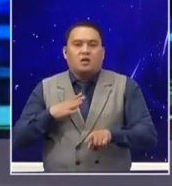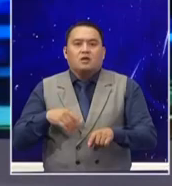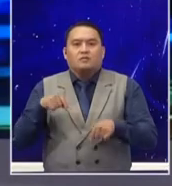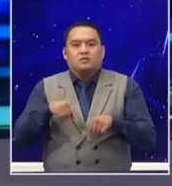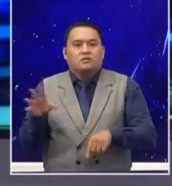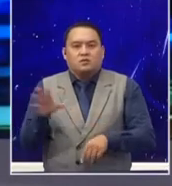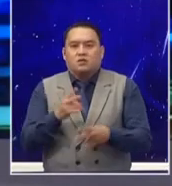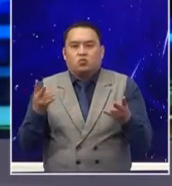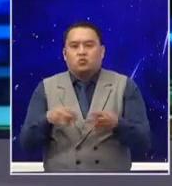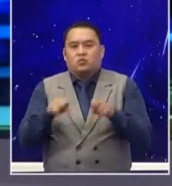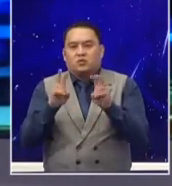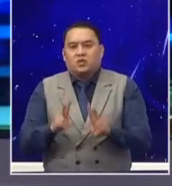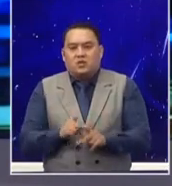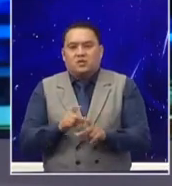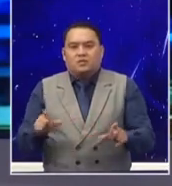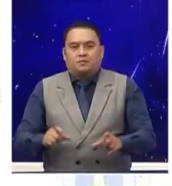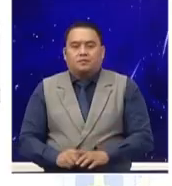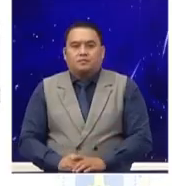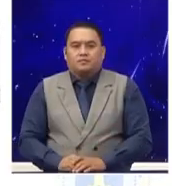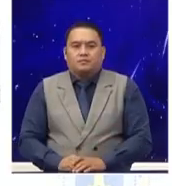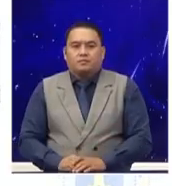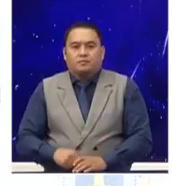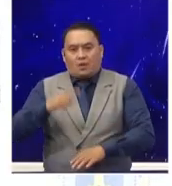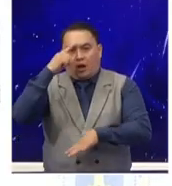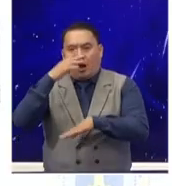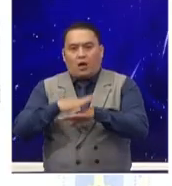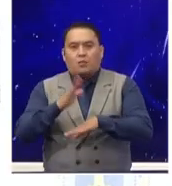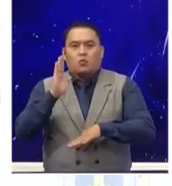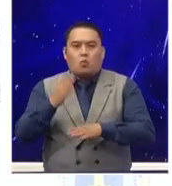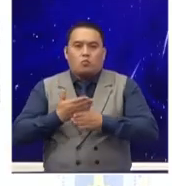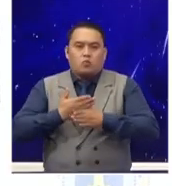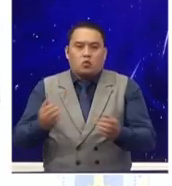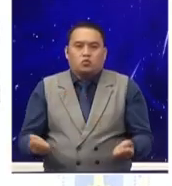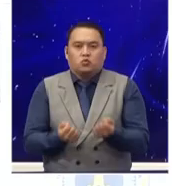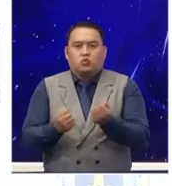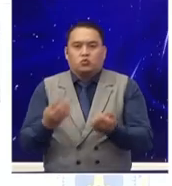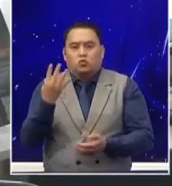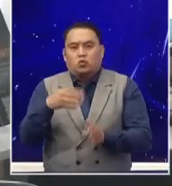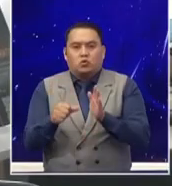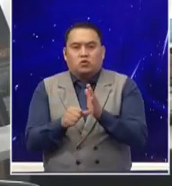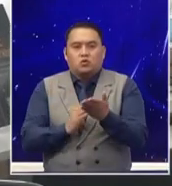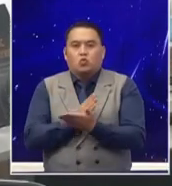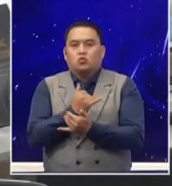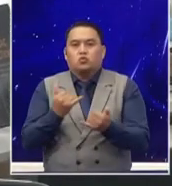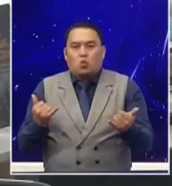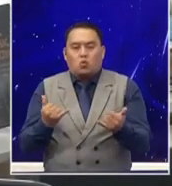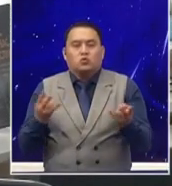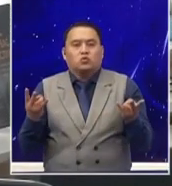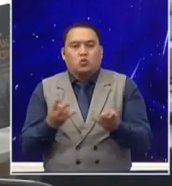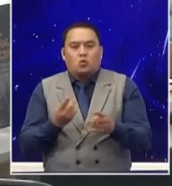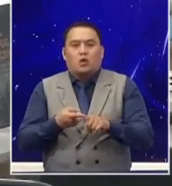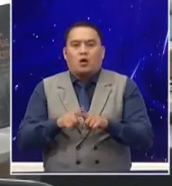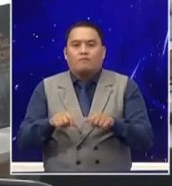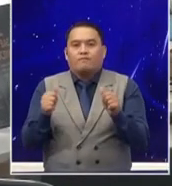находятся все необходимые специалисты. В сервисном акимате будет оказываться 46 государственных услуг. Стоит отметить, что